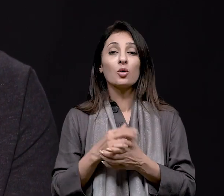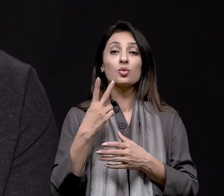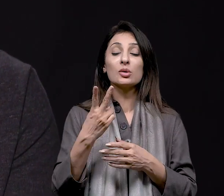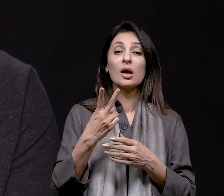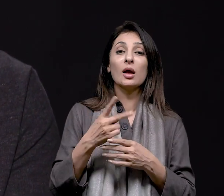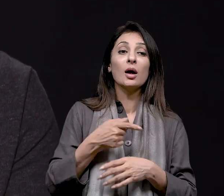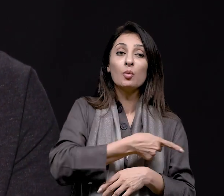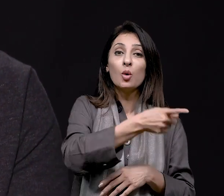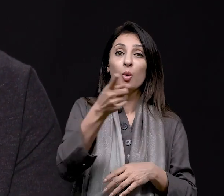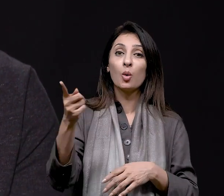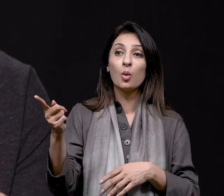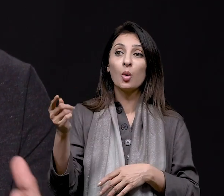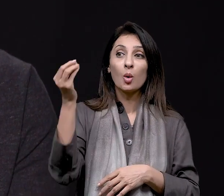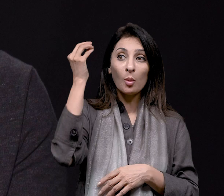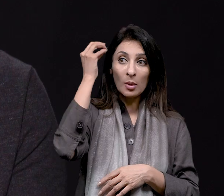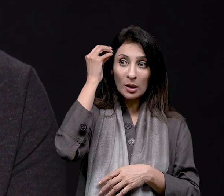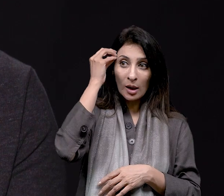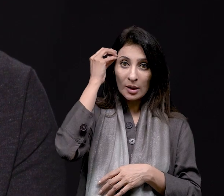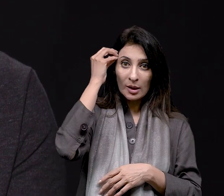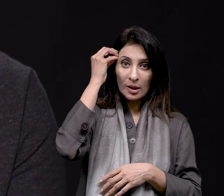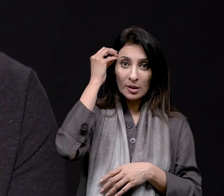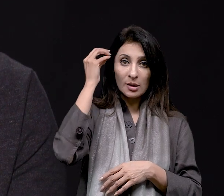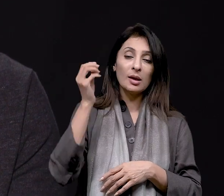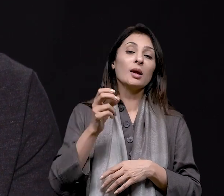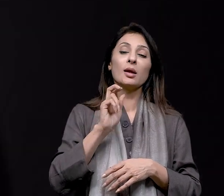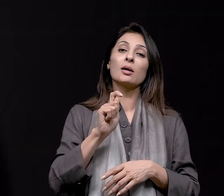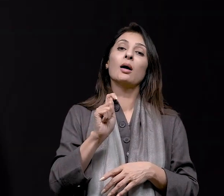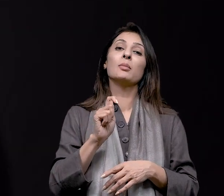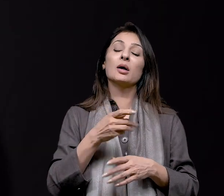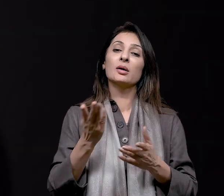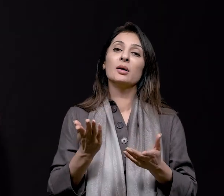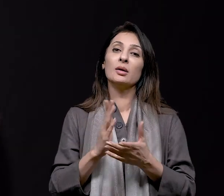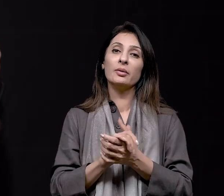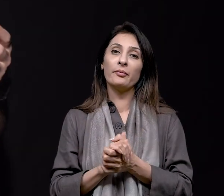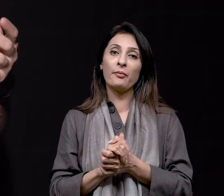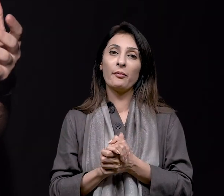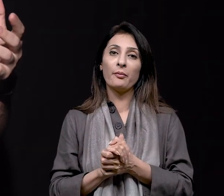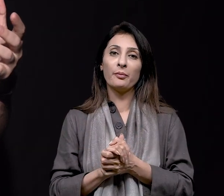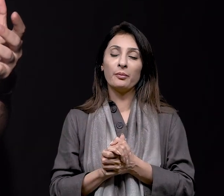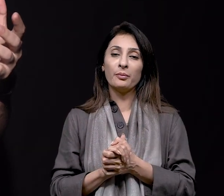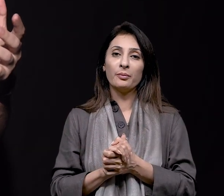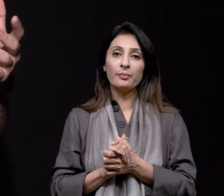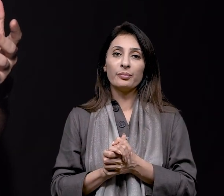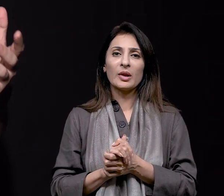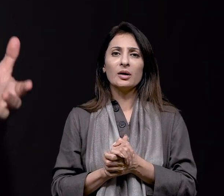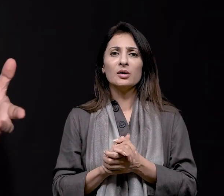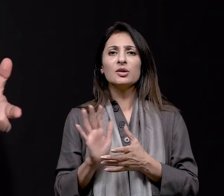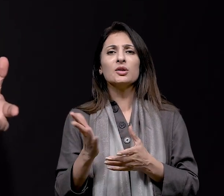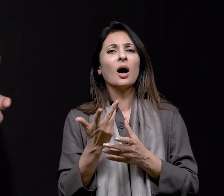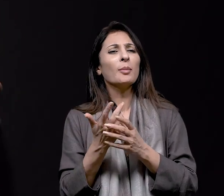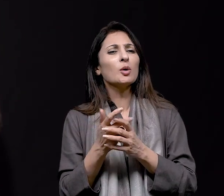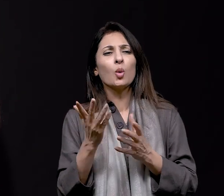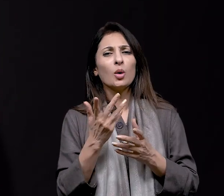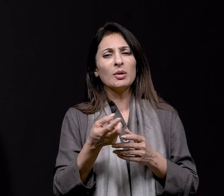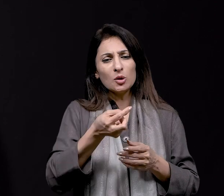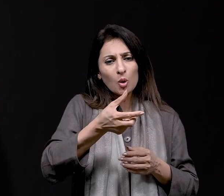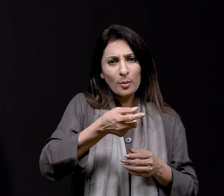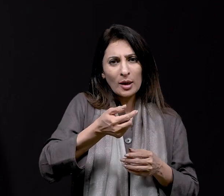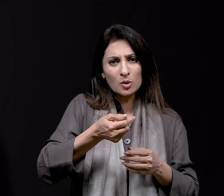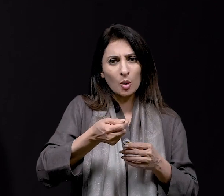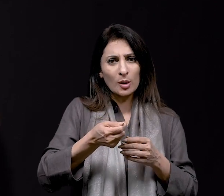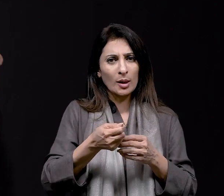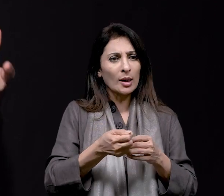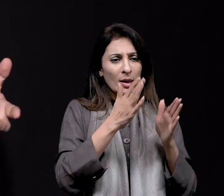ہیں, اور اس کے برعکس نان اسٹرکچرل انٹرونشنز ہو سکتی ہیں جس کے اندر ہم اویئرنیس کے لیے کام کر سکتے ہیں,